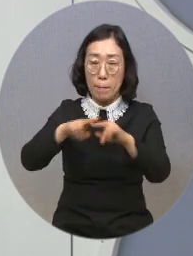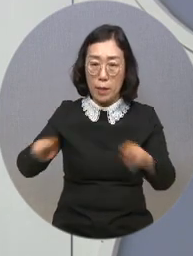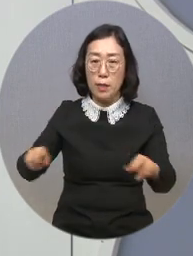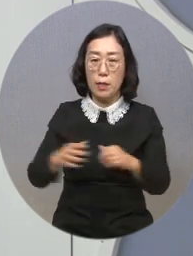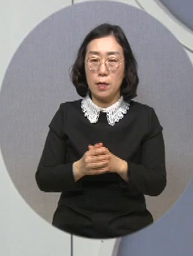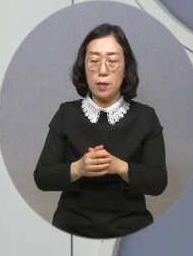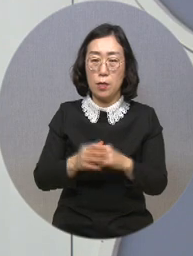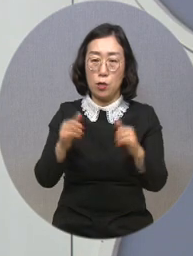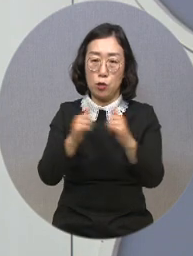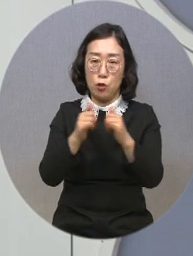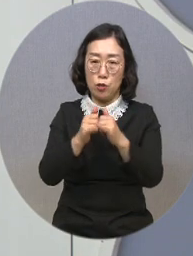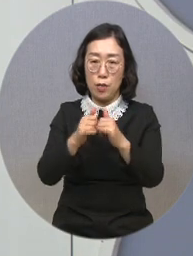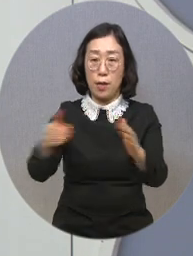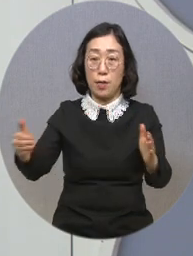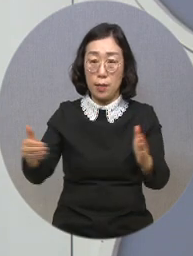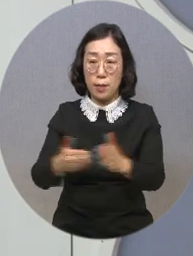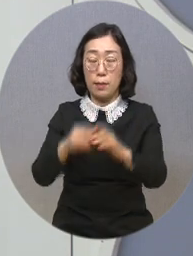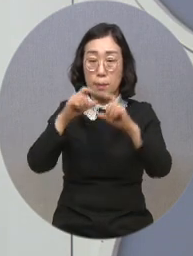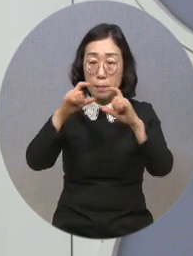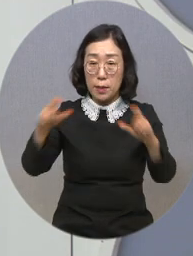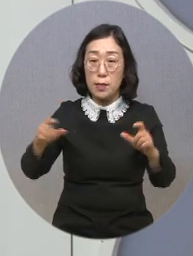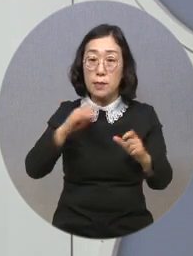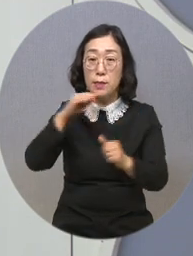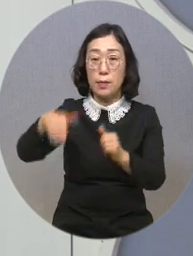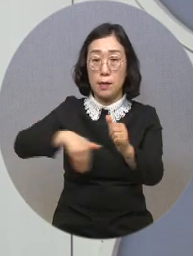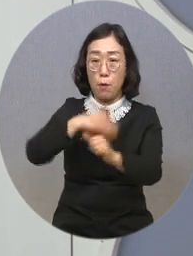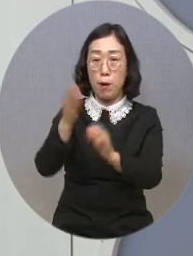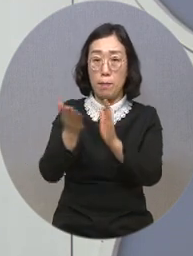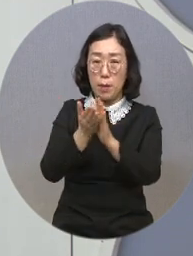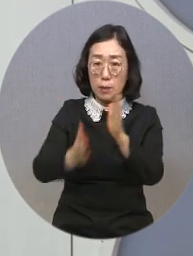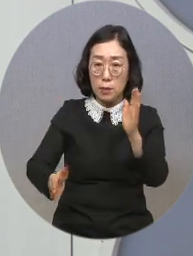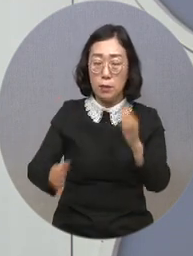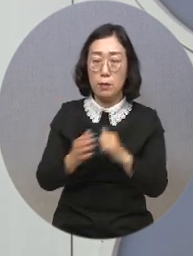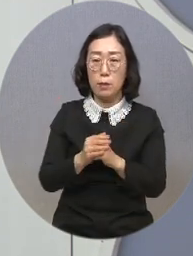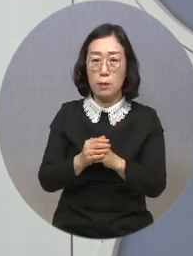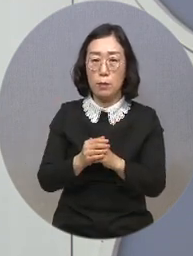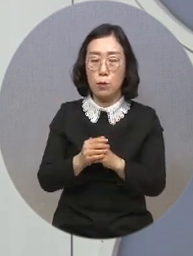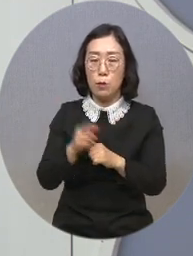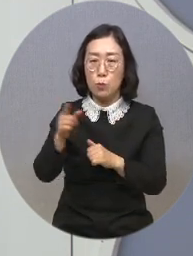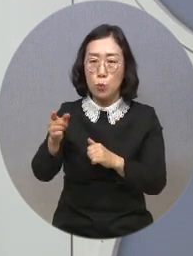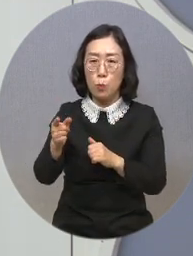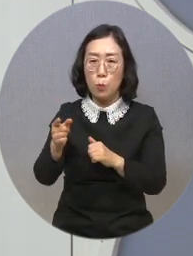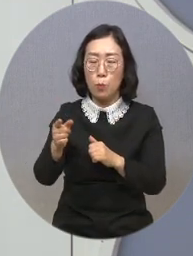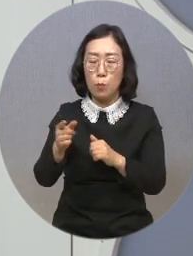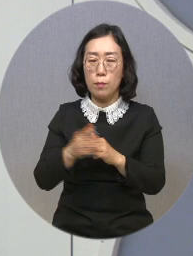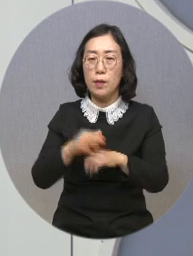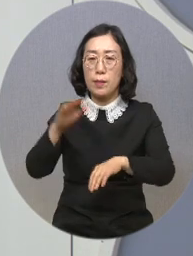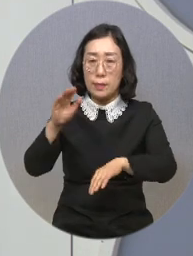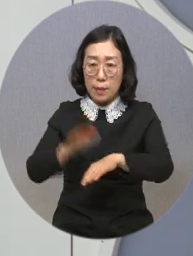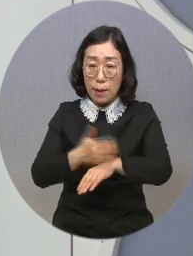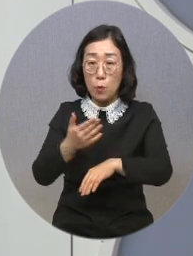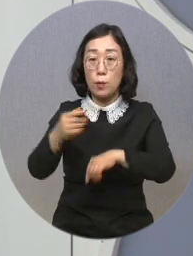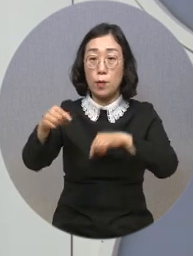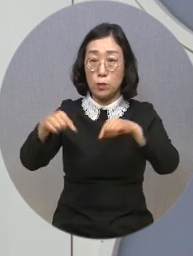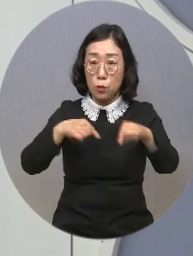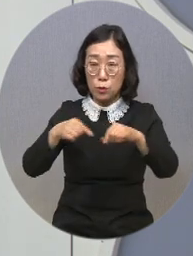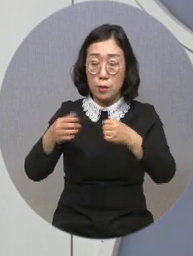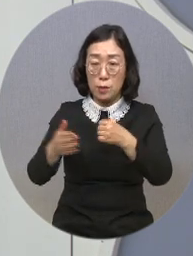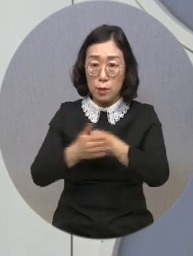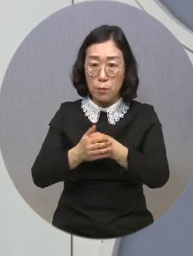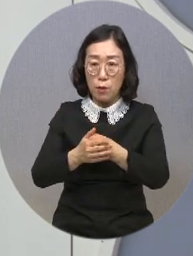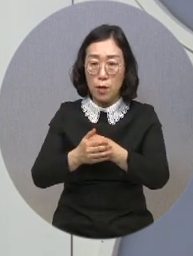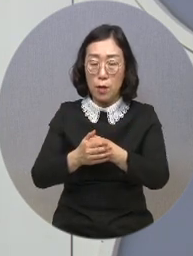종전 선언이라든지 현실하고 안 맞는 뭔지도 모르게 엉뚱한 잘못된 정책을 하니까